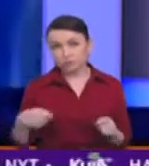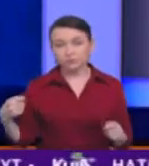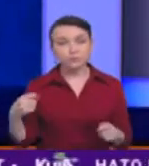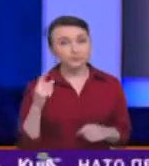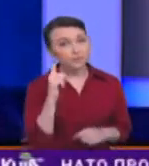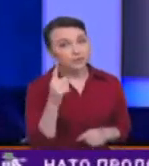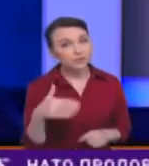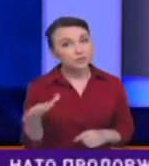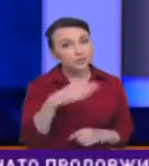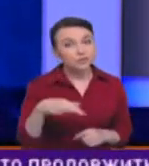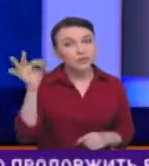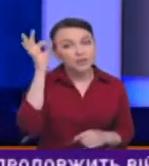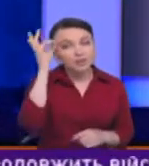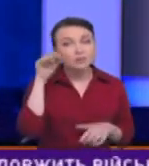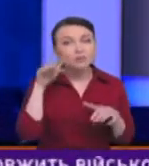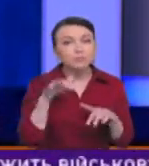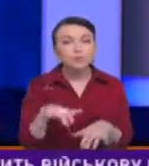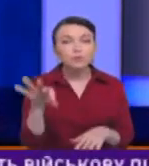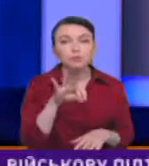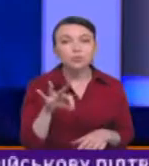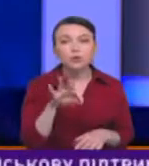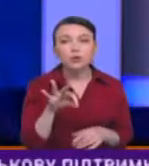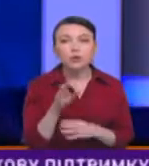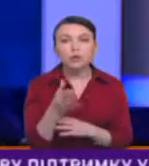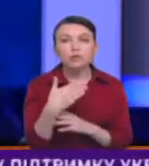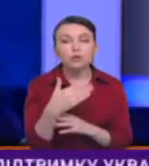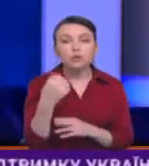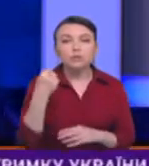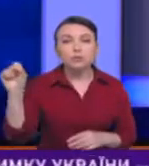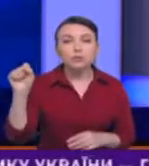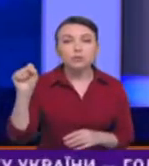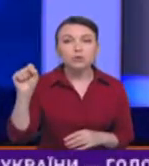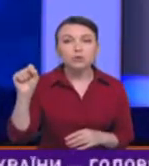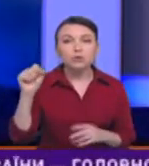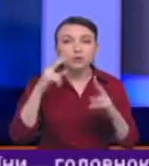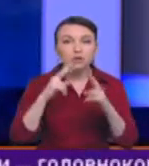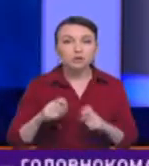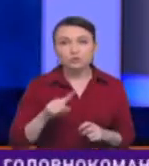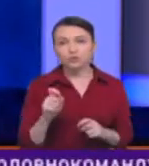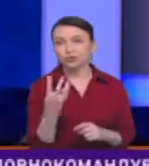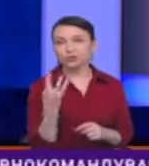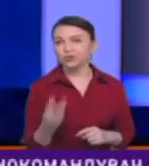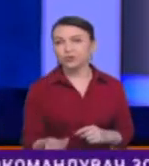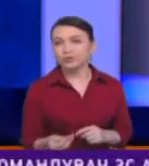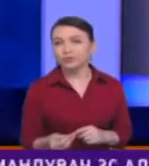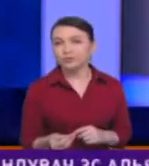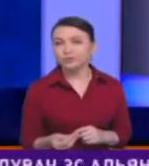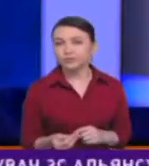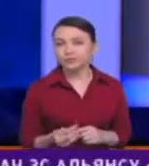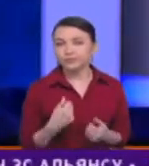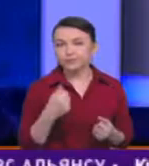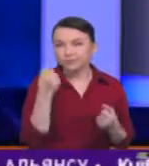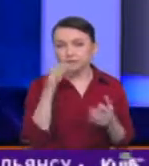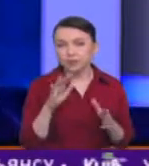давайте згадаем справу про прапор перемоги. Его разглянули за 4 дня, чи за 3, навіть, я уже не